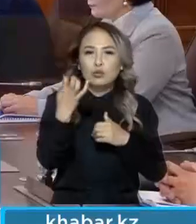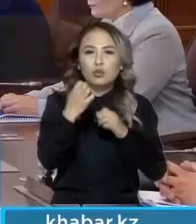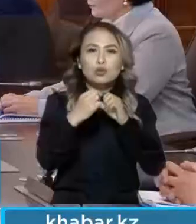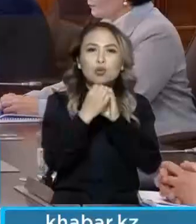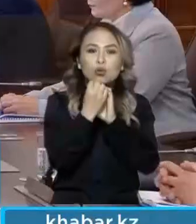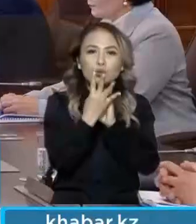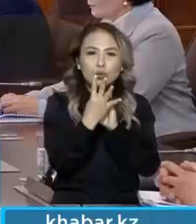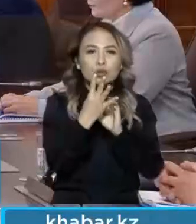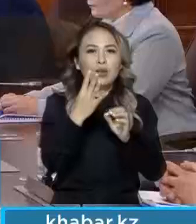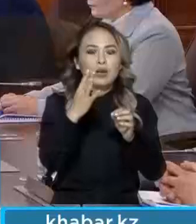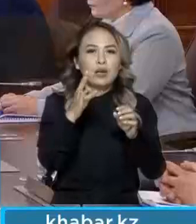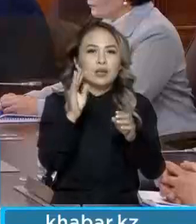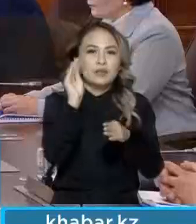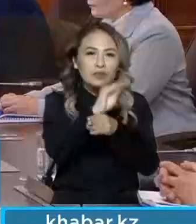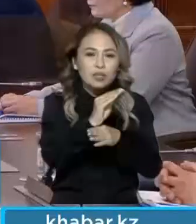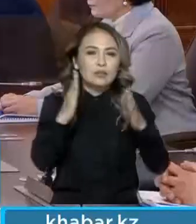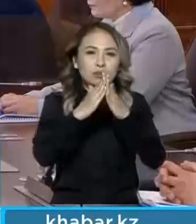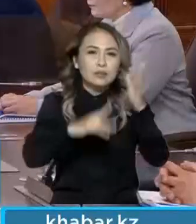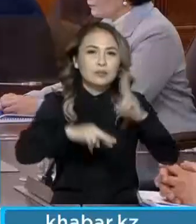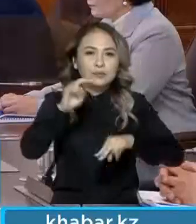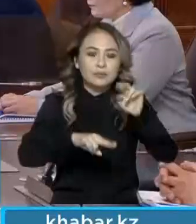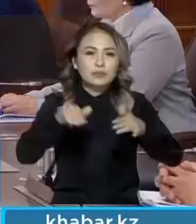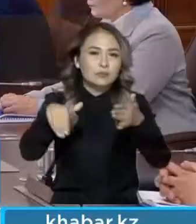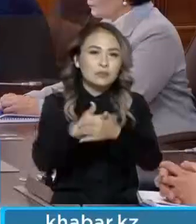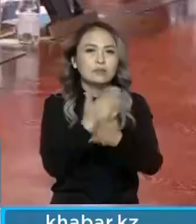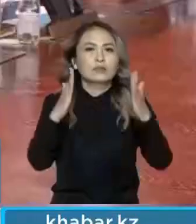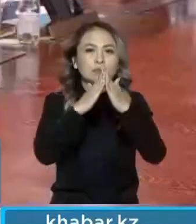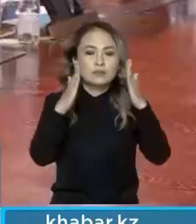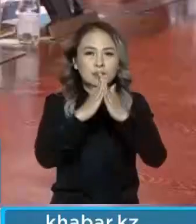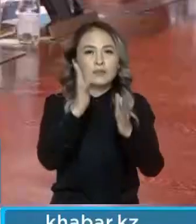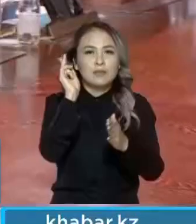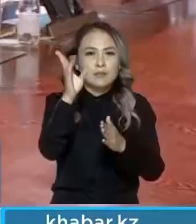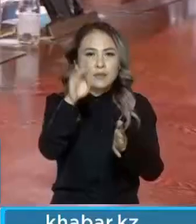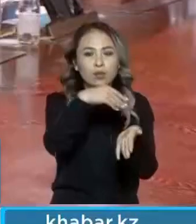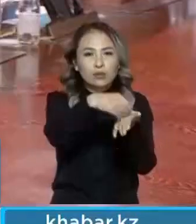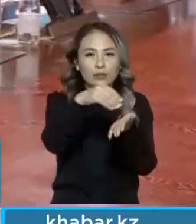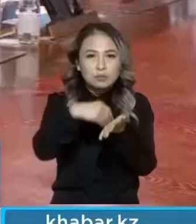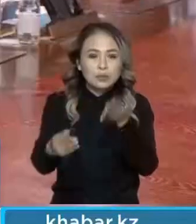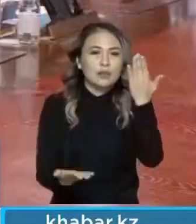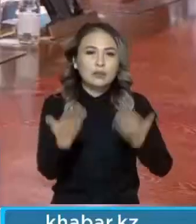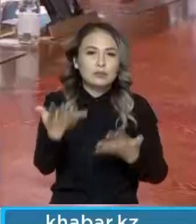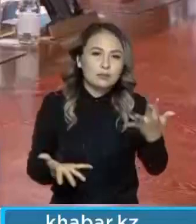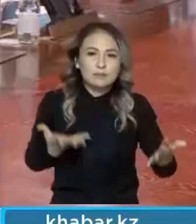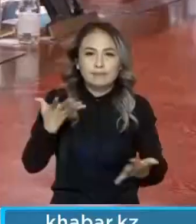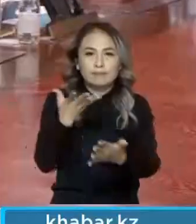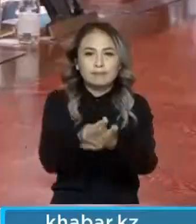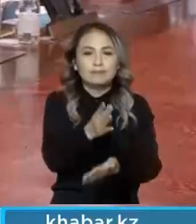3414 отбасы қираған тұрғын үйдің орнына жаңа үйлер мен пәтерлер сатып алынды немесе өтемақы төленді.